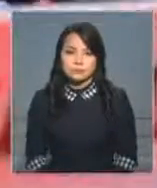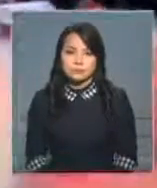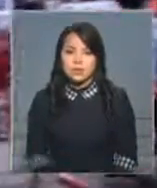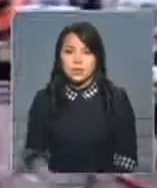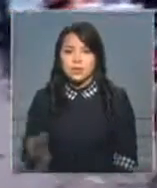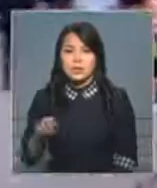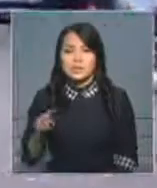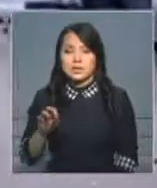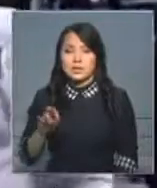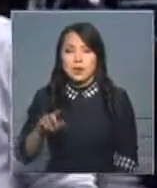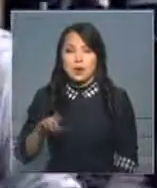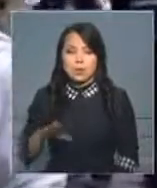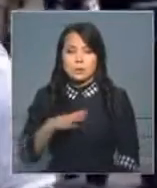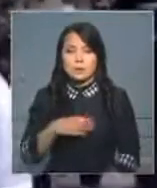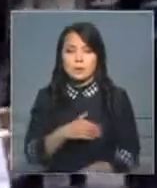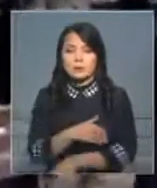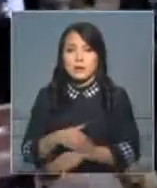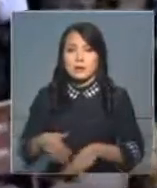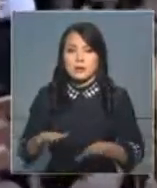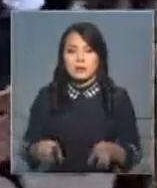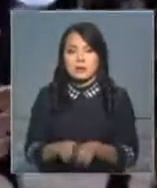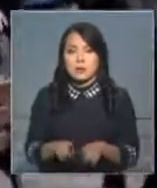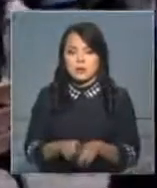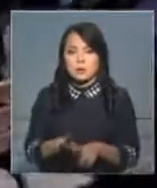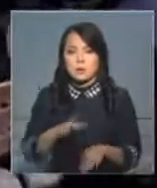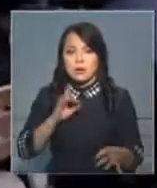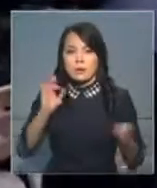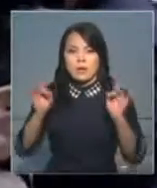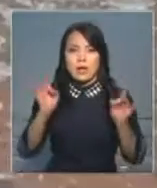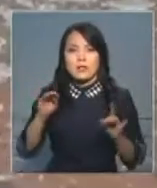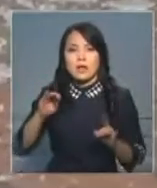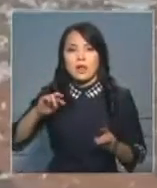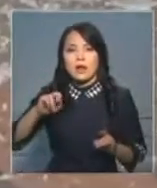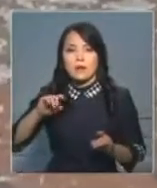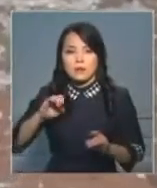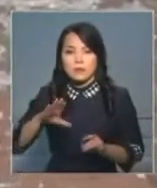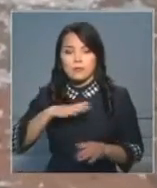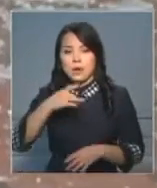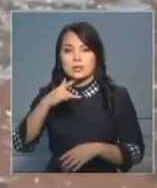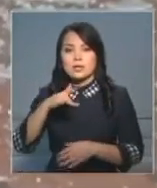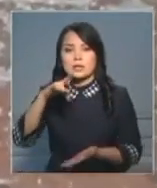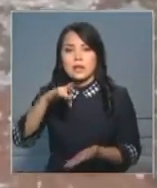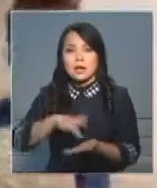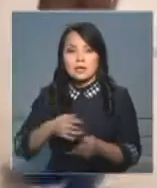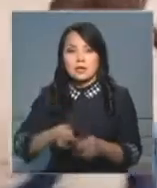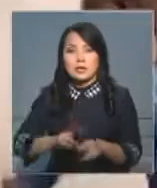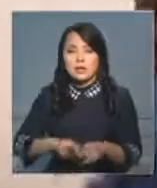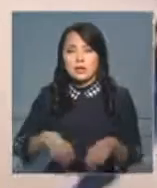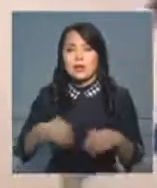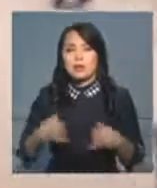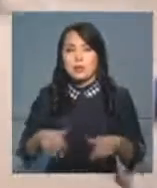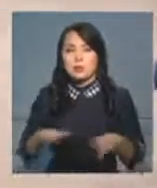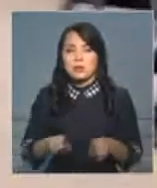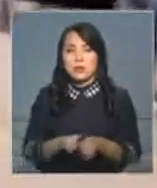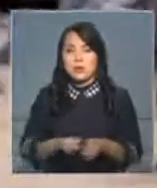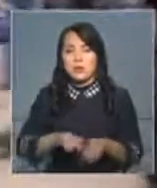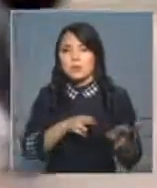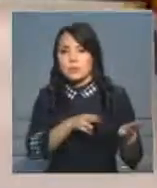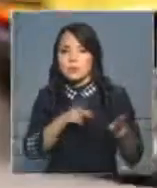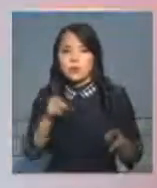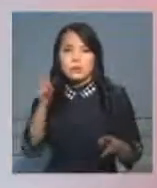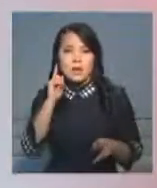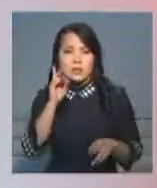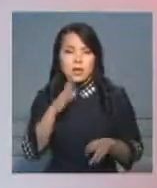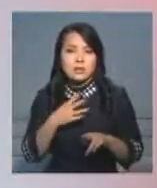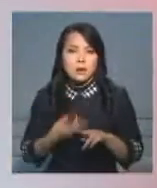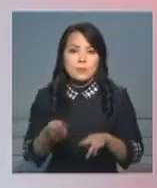Гизингов көшесіндегі жұрт аяқ астынан дүрлікті. Тель-Авивтің қақ ортасындағы Хасим тасырақанасынан оқ даусы естілген.